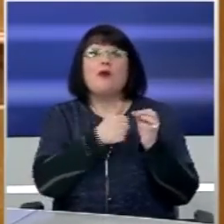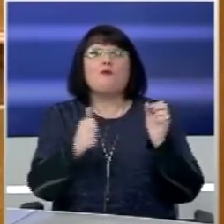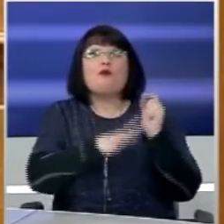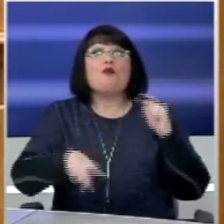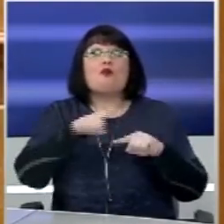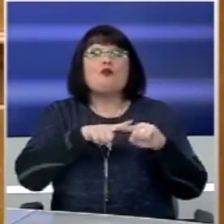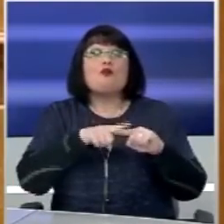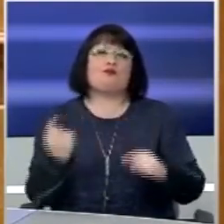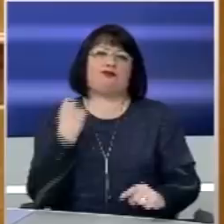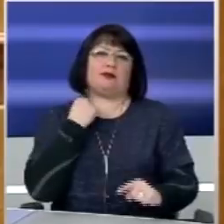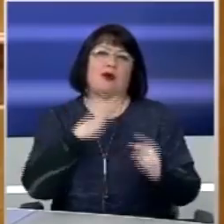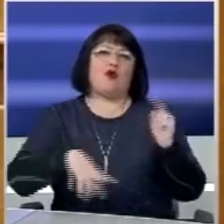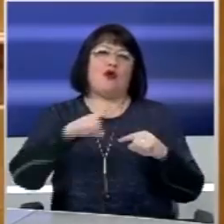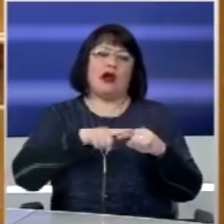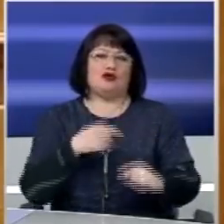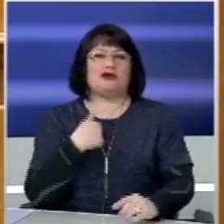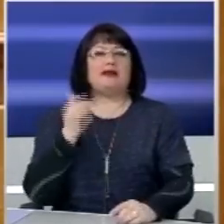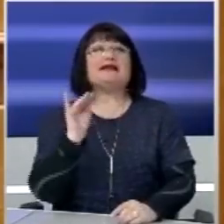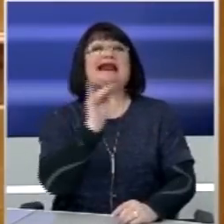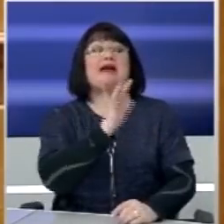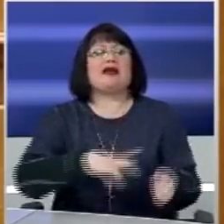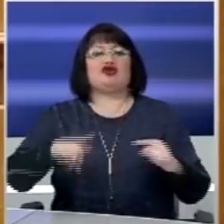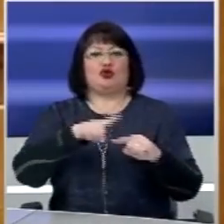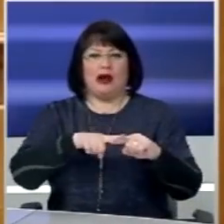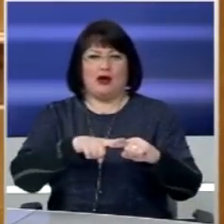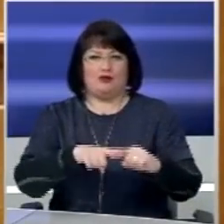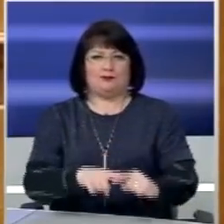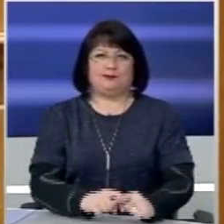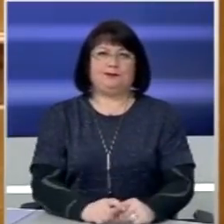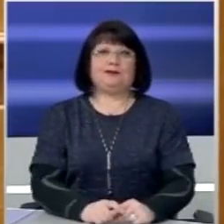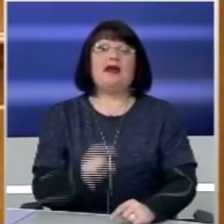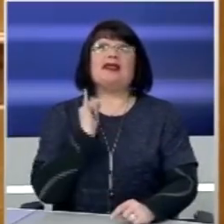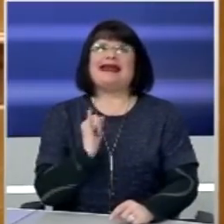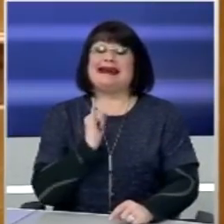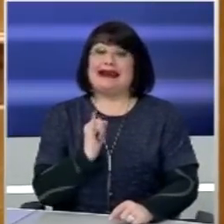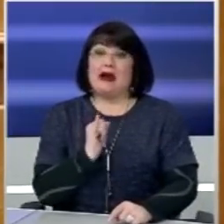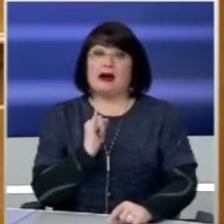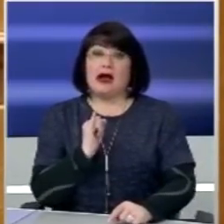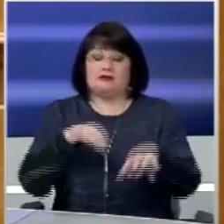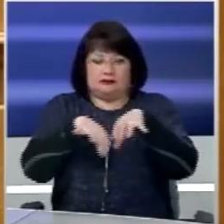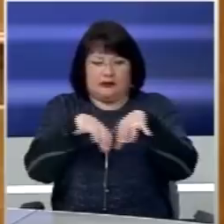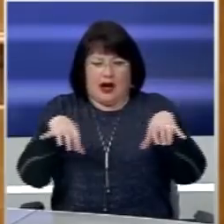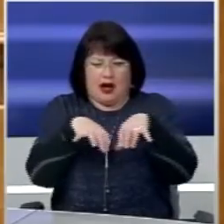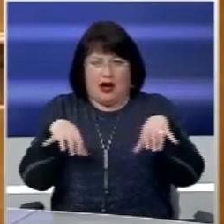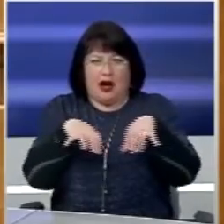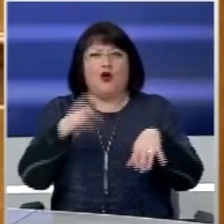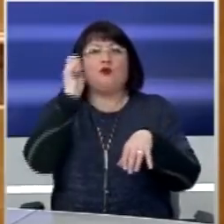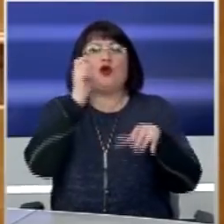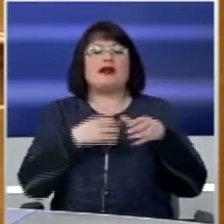λαό. Εμείς απευθυνόμαστε στον ελληνικό λαό. Δεν είναι αργά να διαχωριστεί από